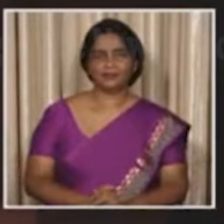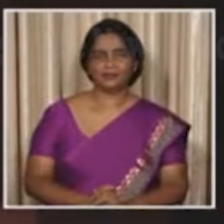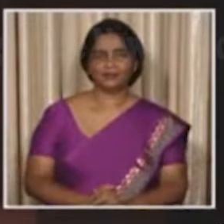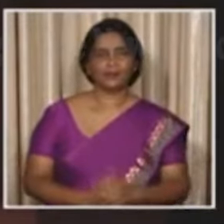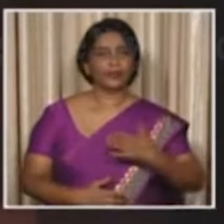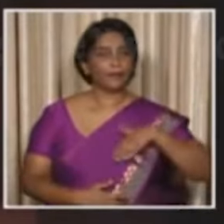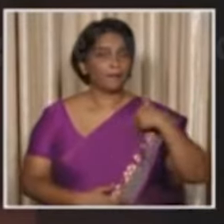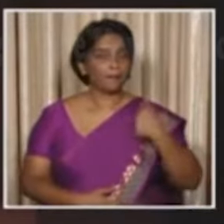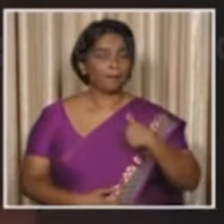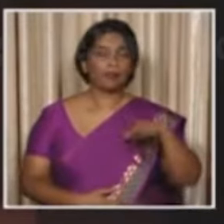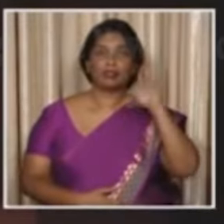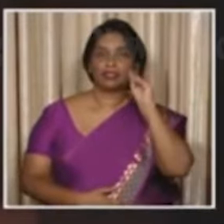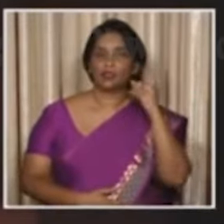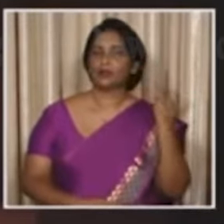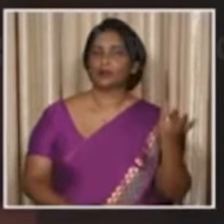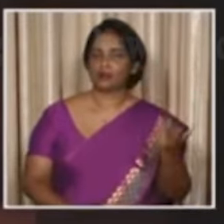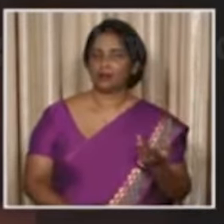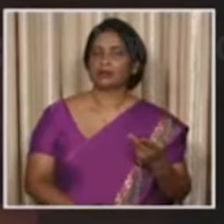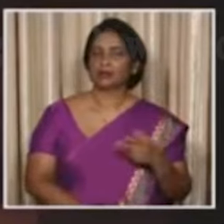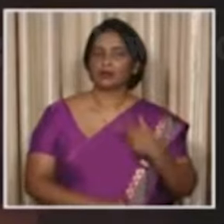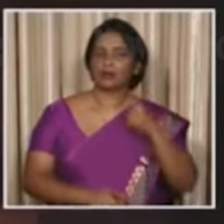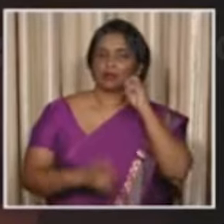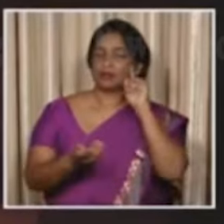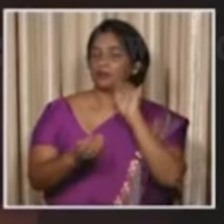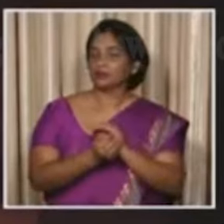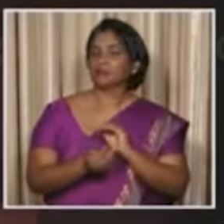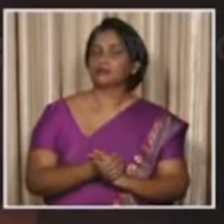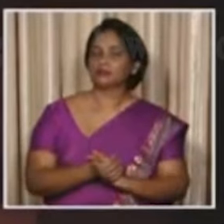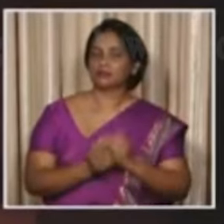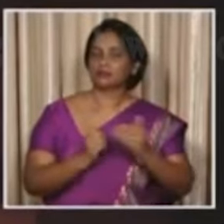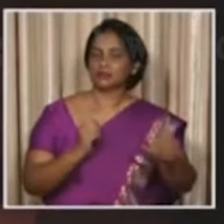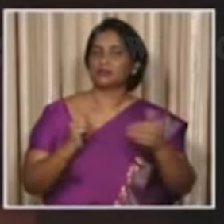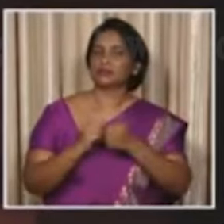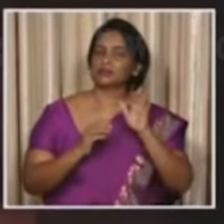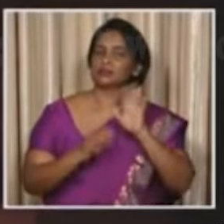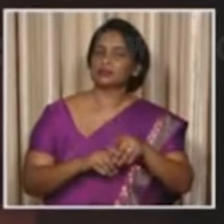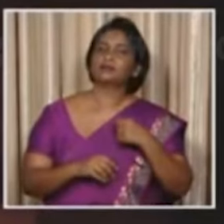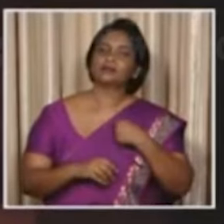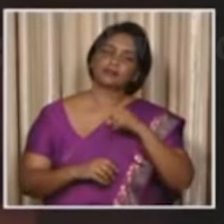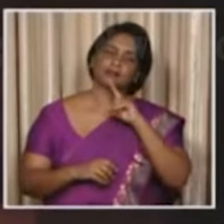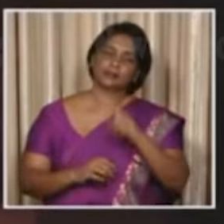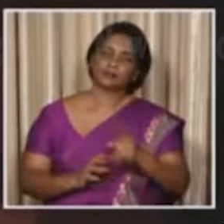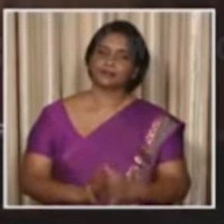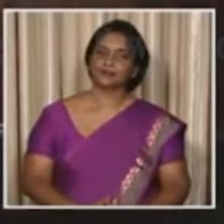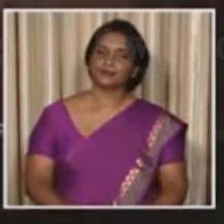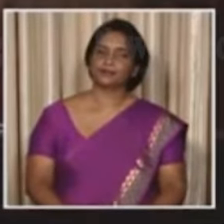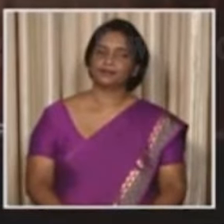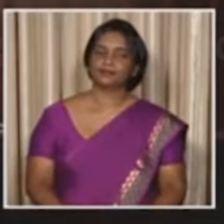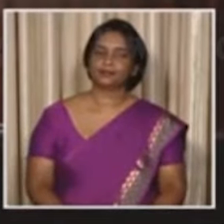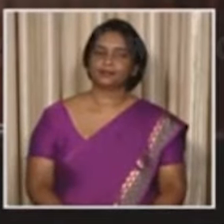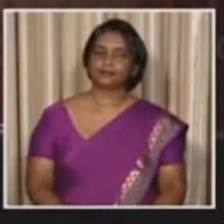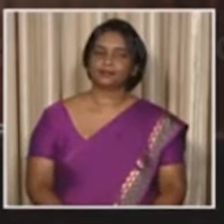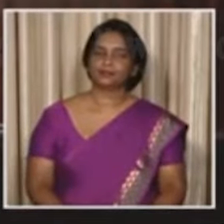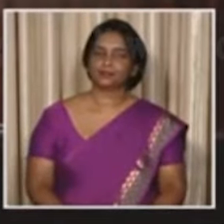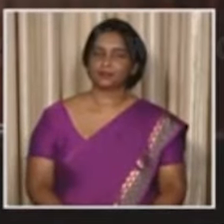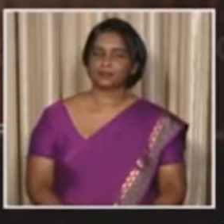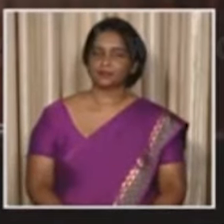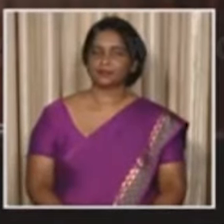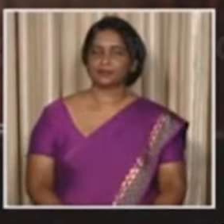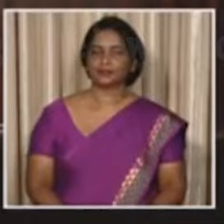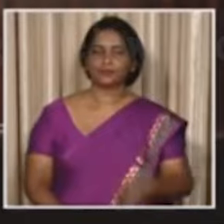ප්‍රමුඛතාවයේ තේරිලා නැහැ. හොඳයි. මේ මහජන ආරක්ෂාව පිළිබඳව දැඩි අවධානය යොමු කරන්න කියලා මං ඉල්ලීමක් කළා. සභානායකතුමනි,